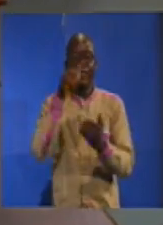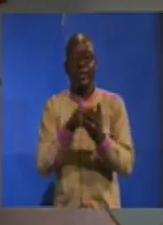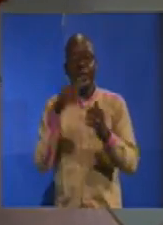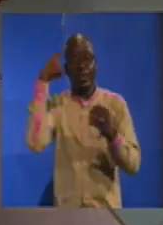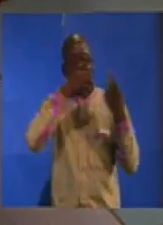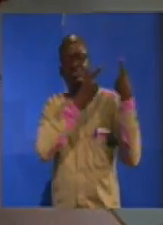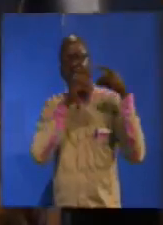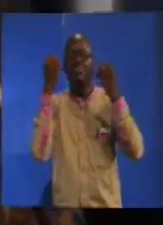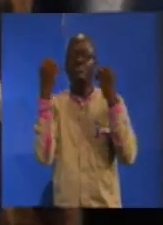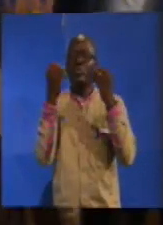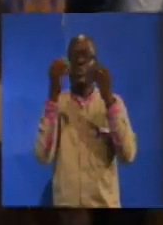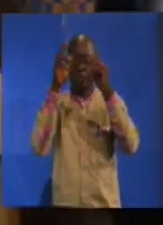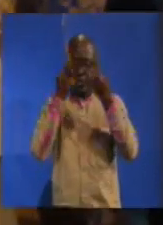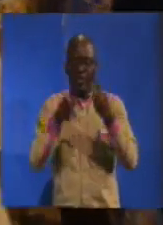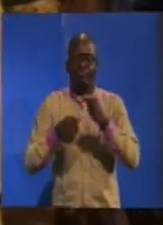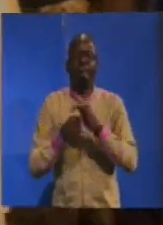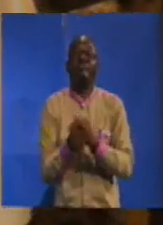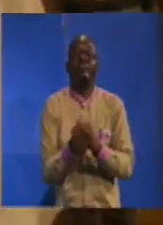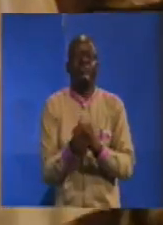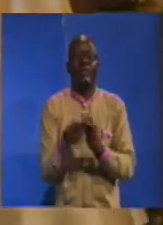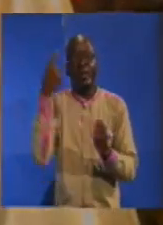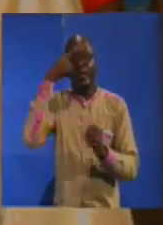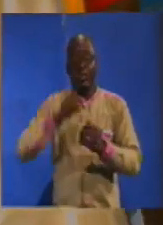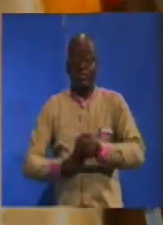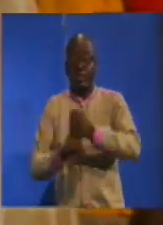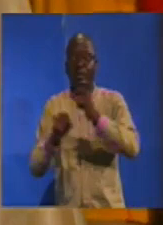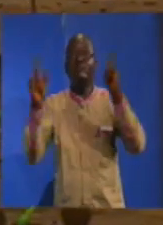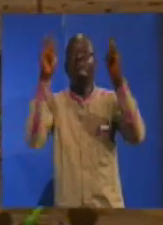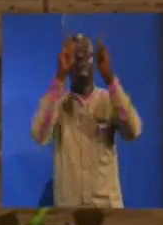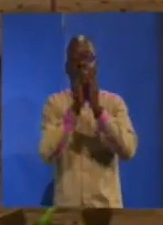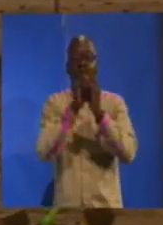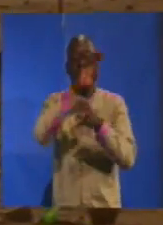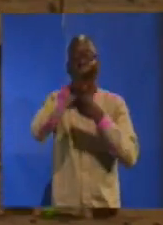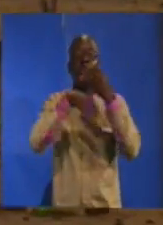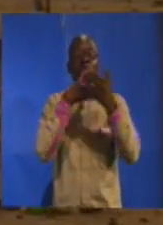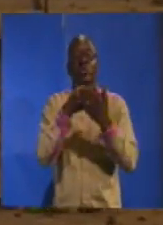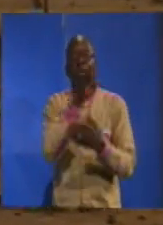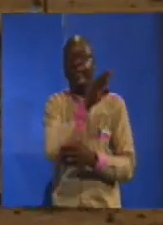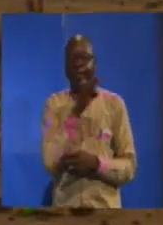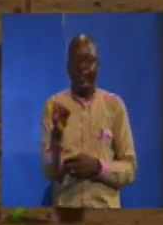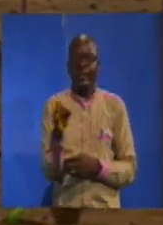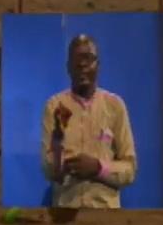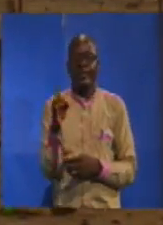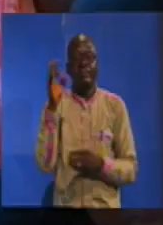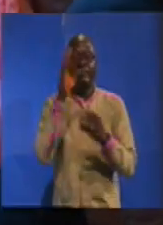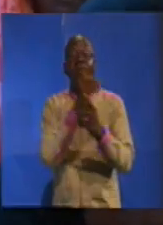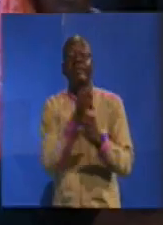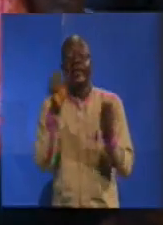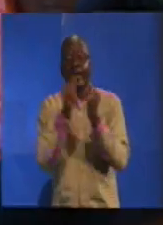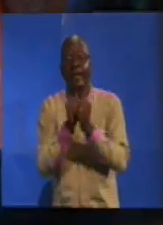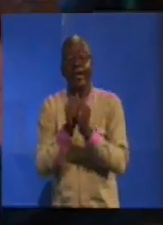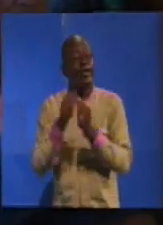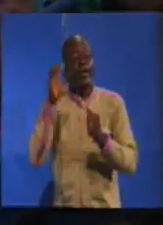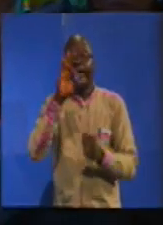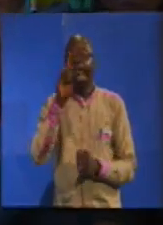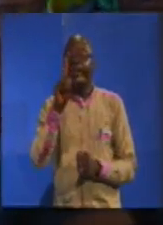de milliers de réfugiés. Pour la sécurité de ces camps et de tout le Burkina Faso, la collaboration avec les forces